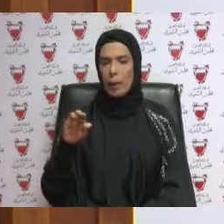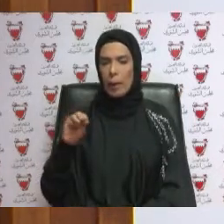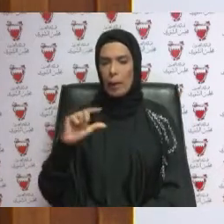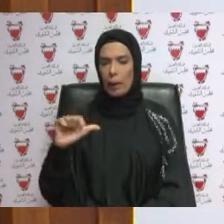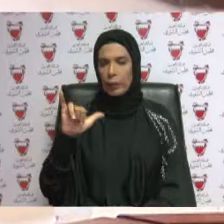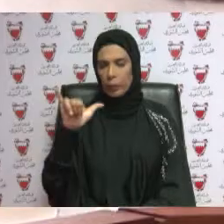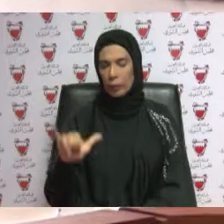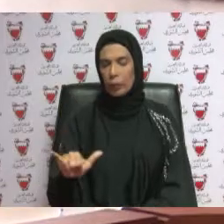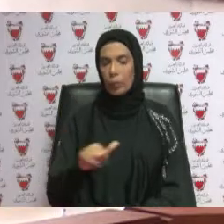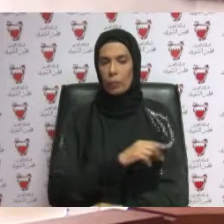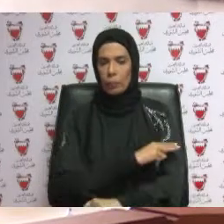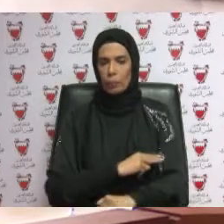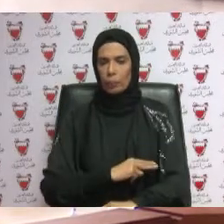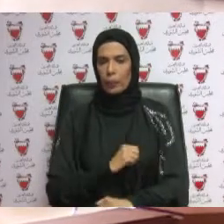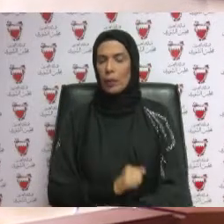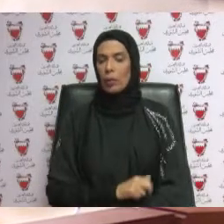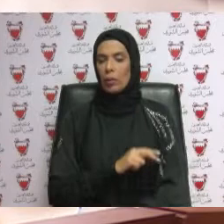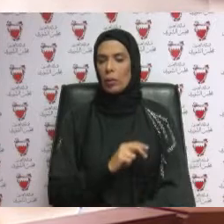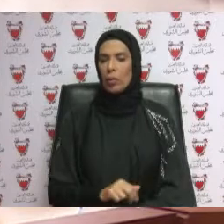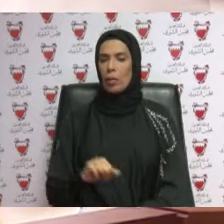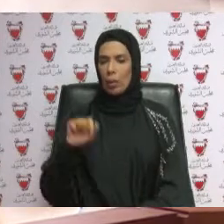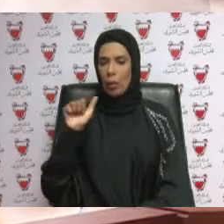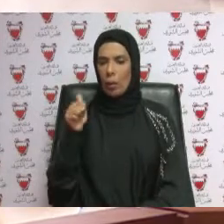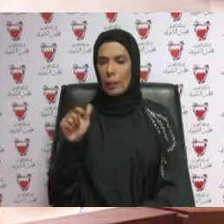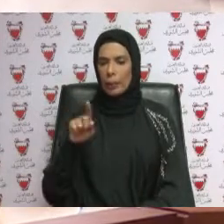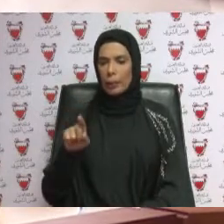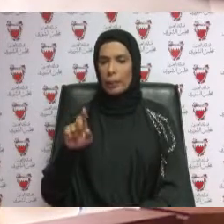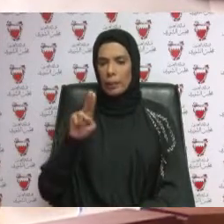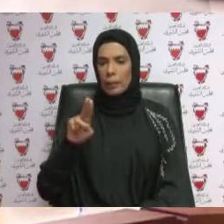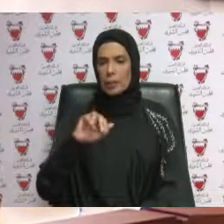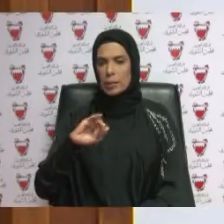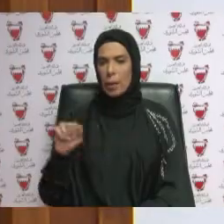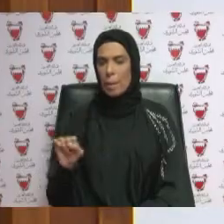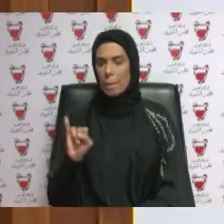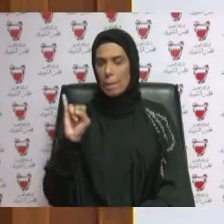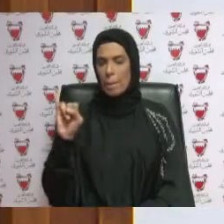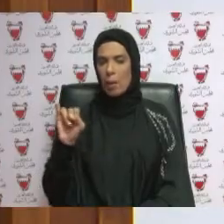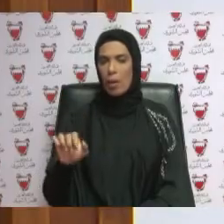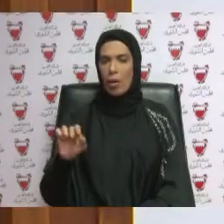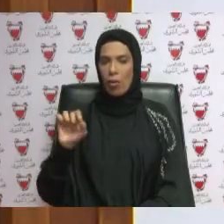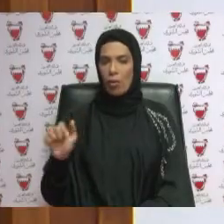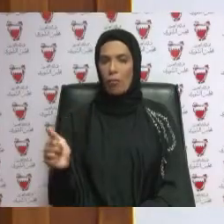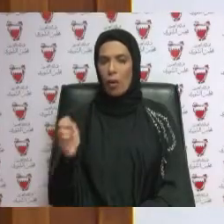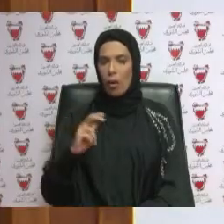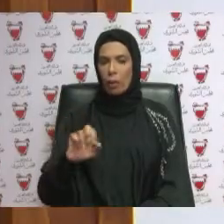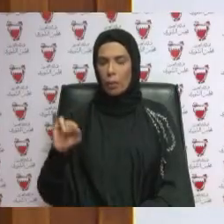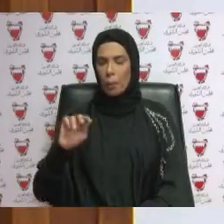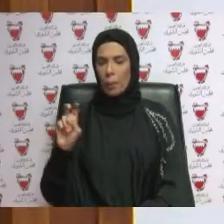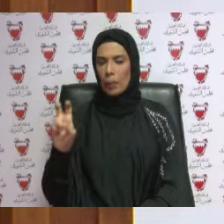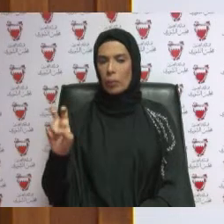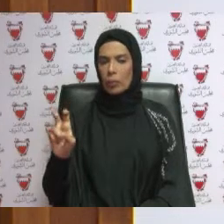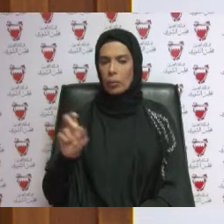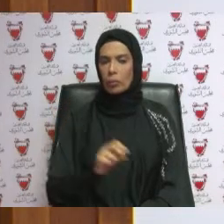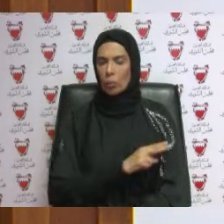أحمد مهدي الحداد عضو المجلس، سعادة الدكتورة ابتسام محمد صالح الدلال عضو المجلس، سعادة الدكتورة فاطمة عبد الجبار الكوهجي عضو اللجنة